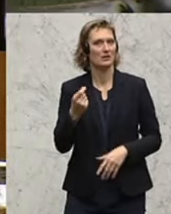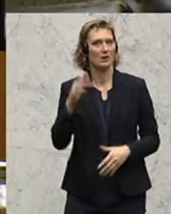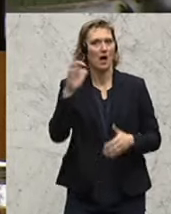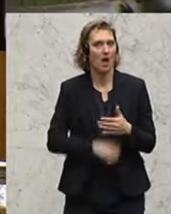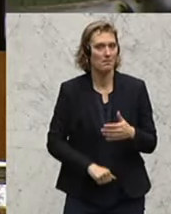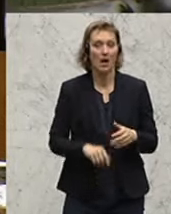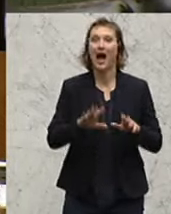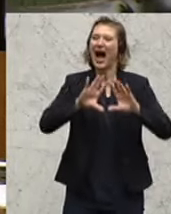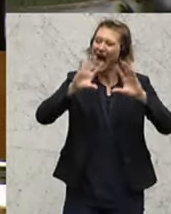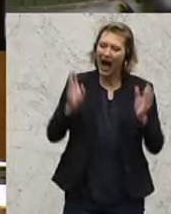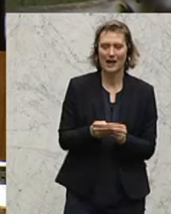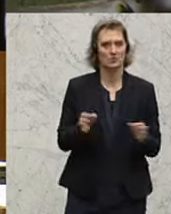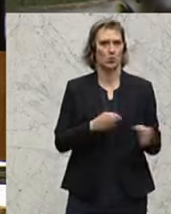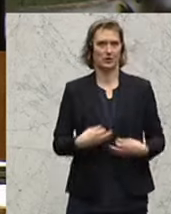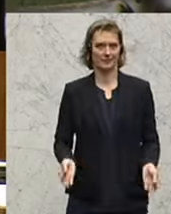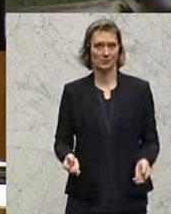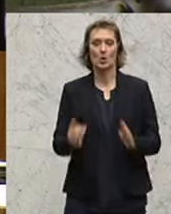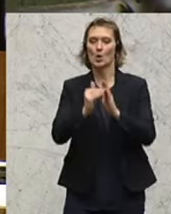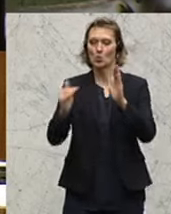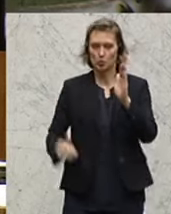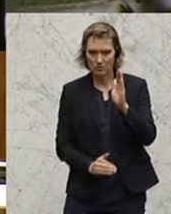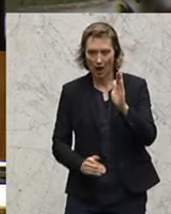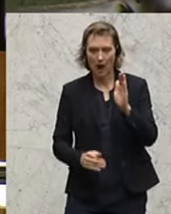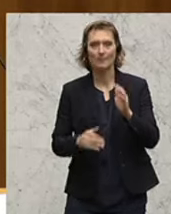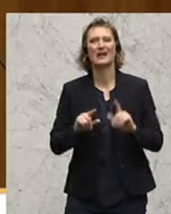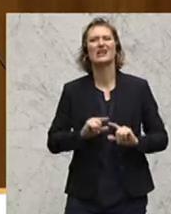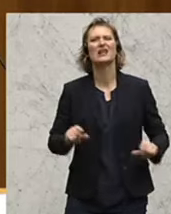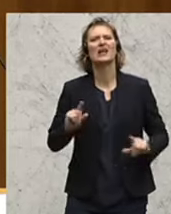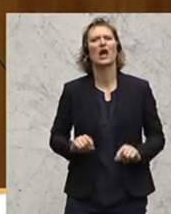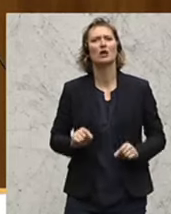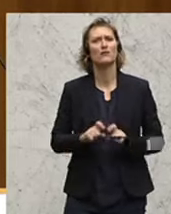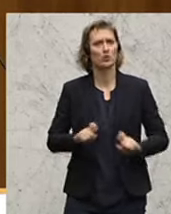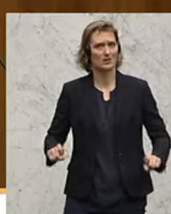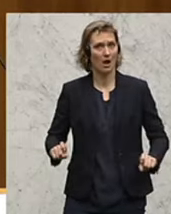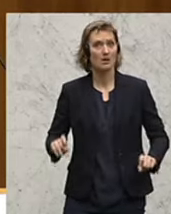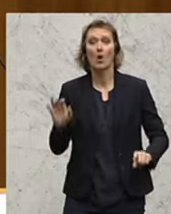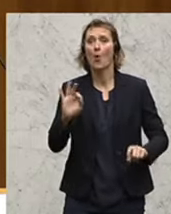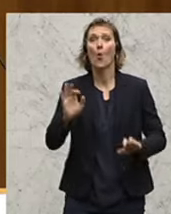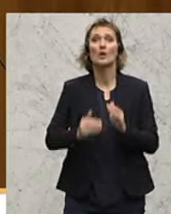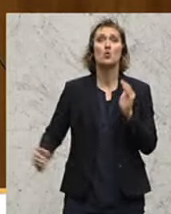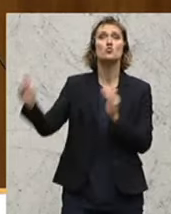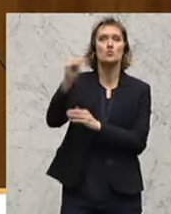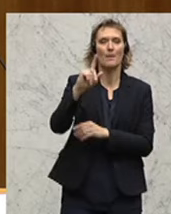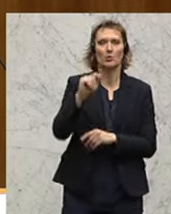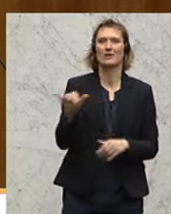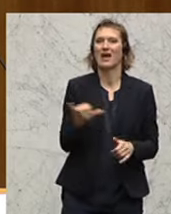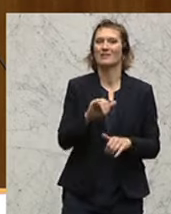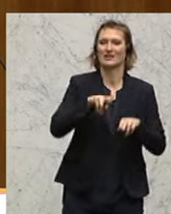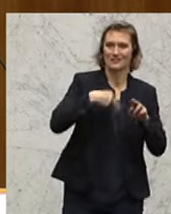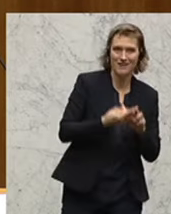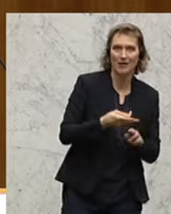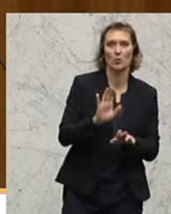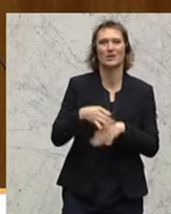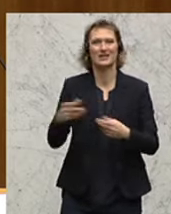Hilfe. Alles oder nichts. Entweder verdiene ich unter der Geringfügigkeitsgrenze dazu, dann ist okay, oder drüber, dann fällt mir die ganze Leistung weg. Das